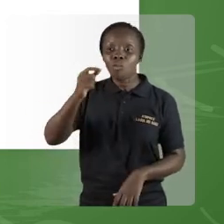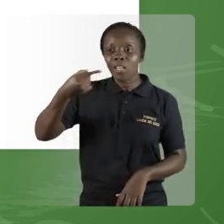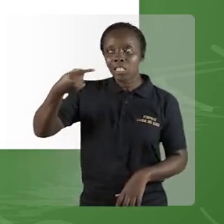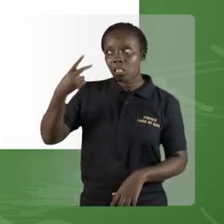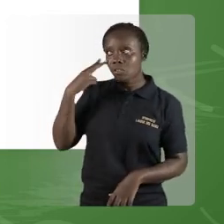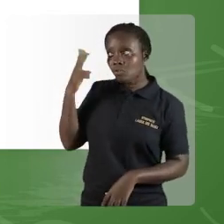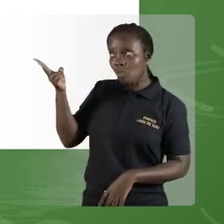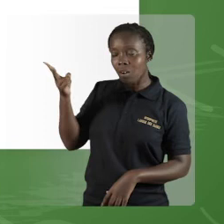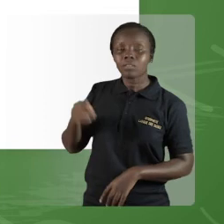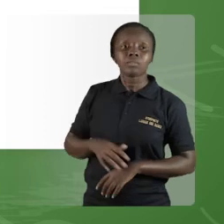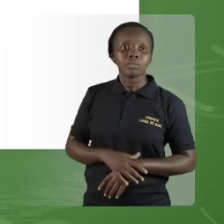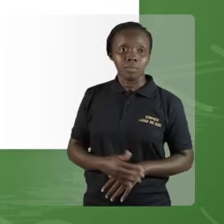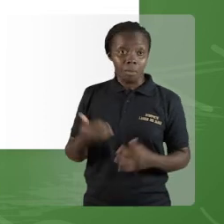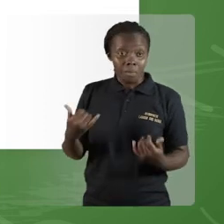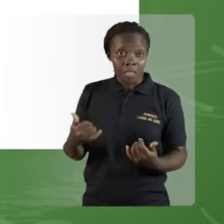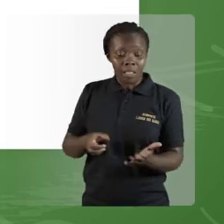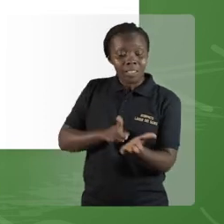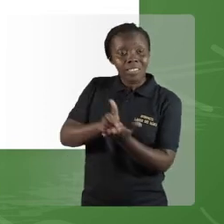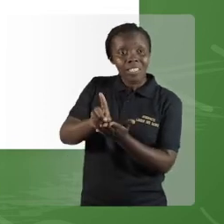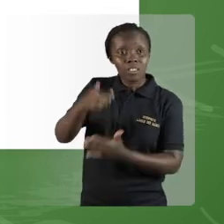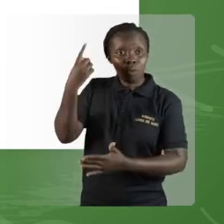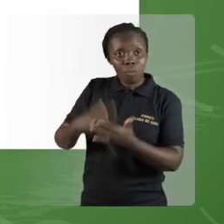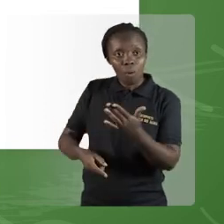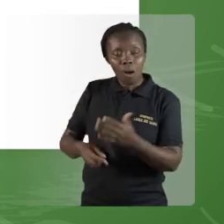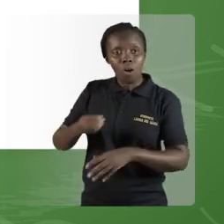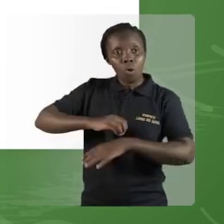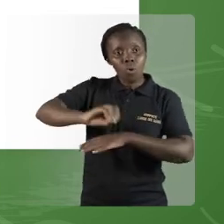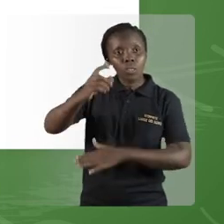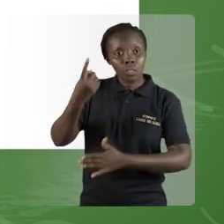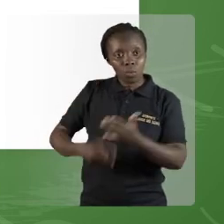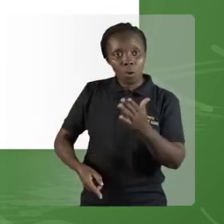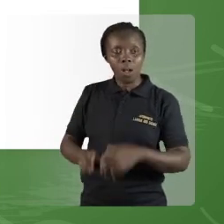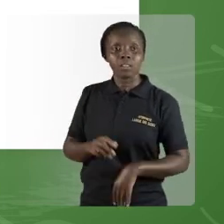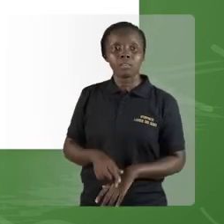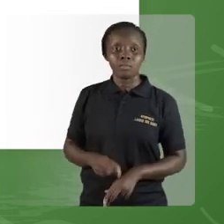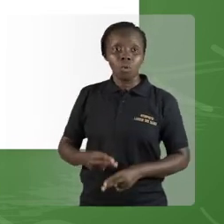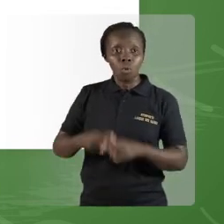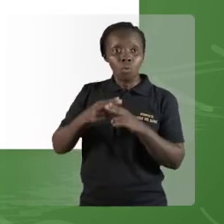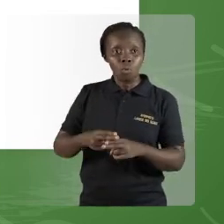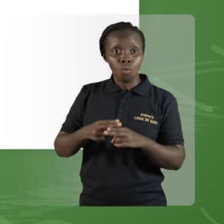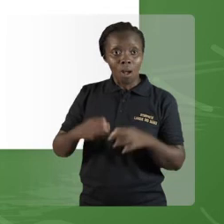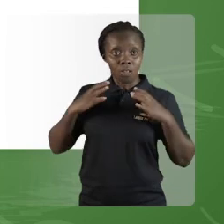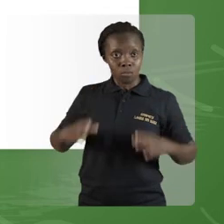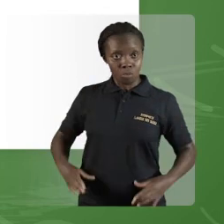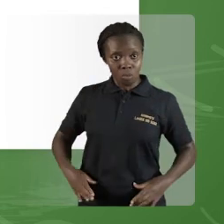Quelle est sa direction et quel est son sens? Le poids d'un corps est vertical